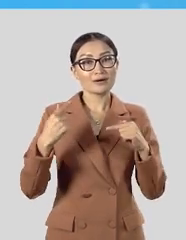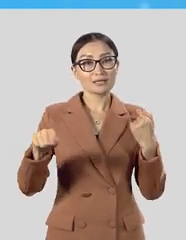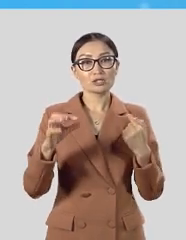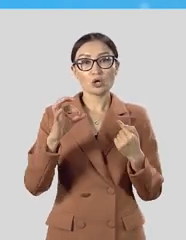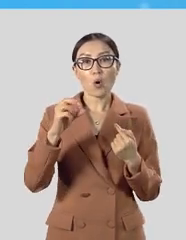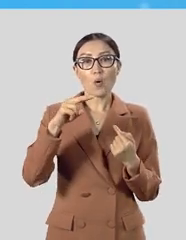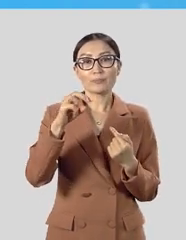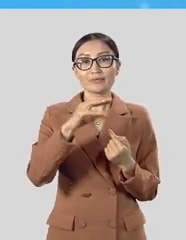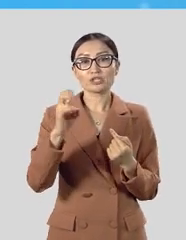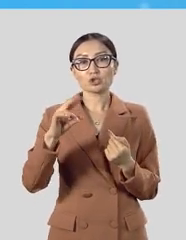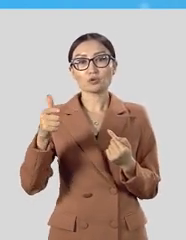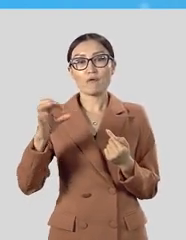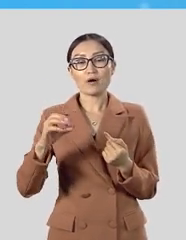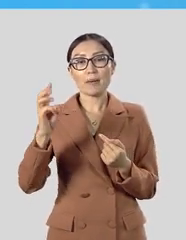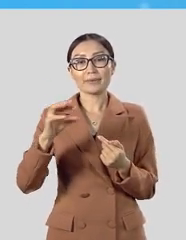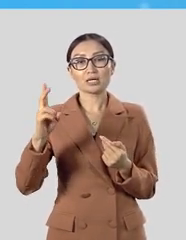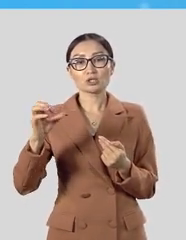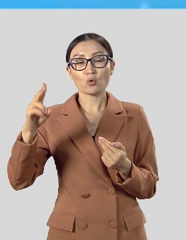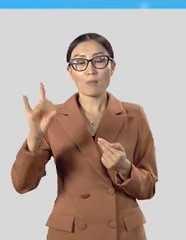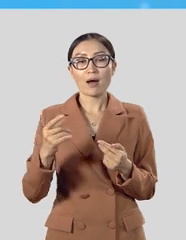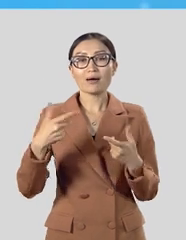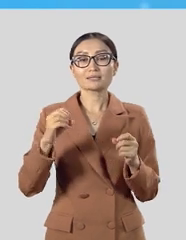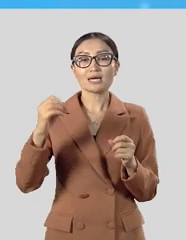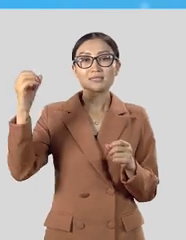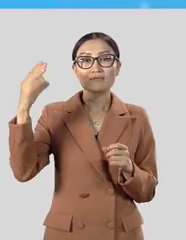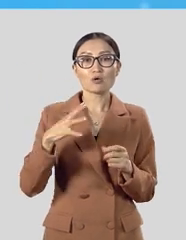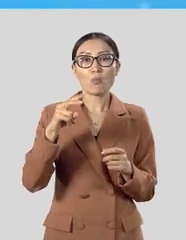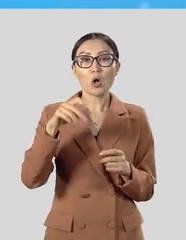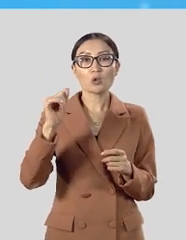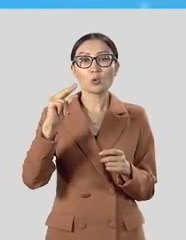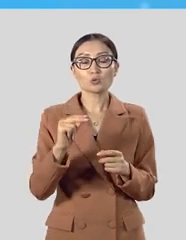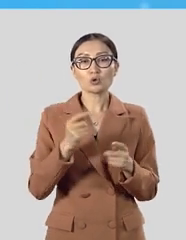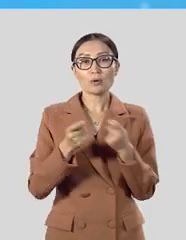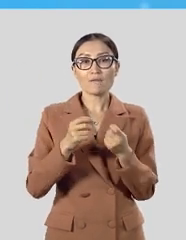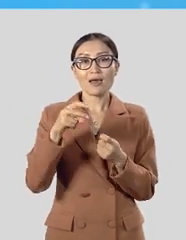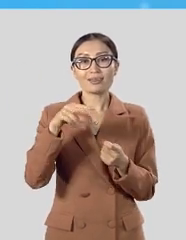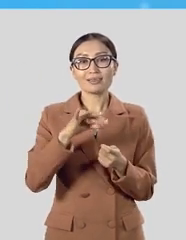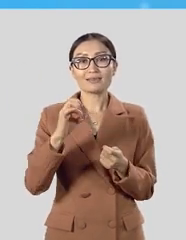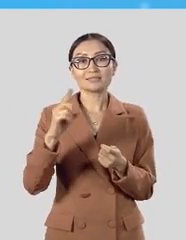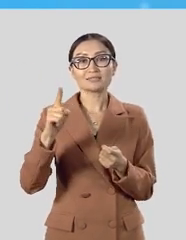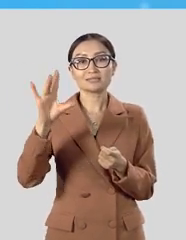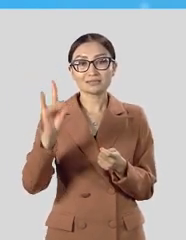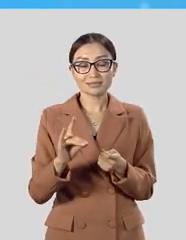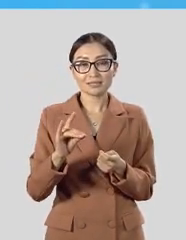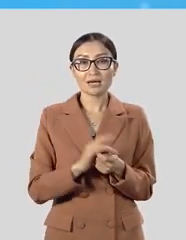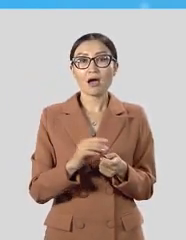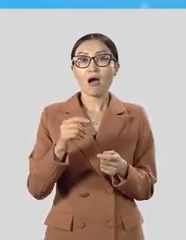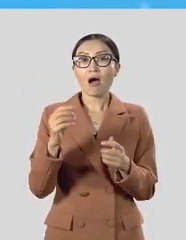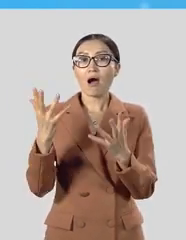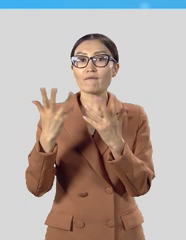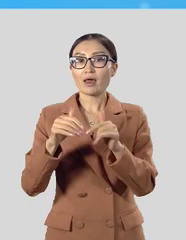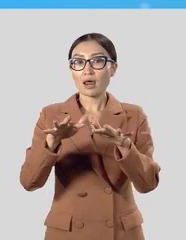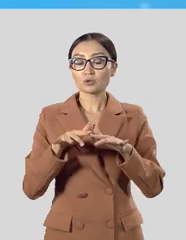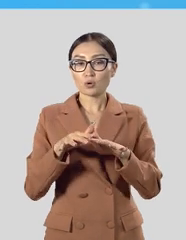от оптического микроскопа, где световым лучом управляют линзы, находящиеся в объективе и окуляре, в